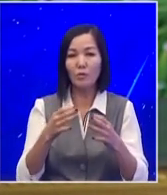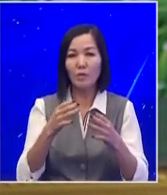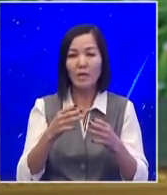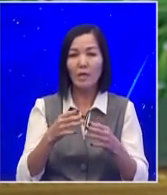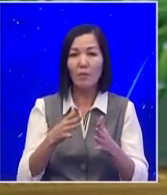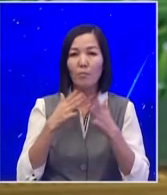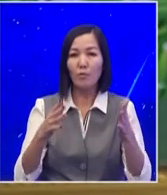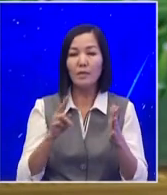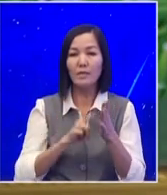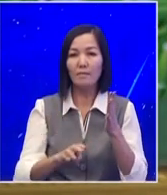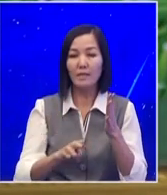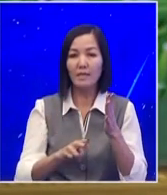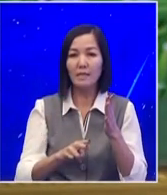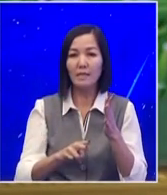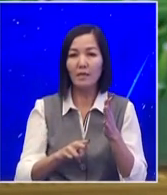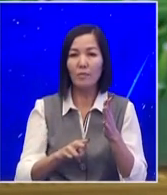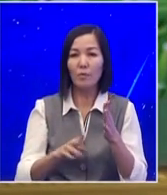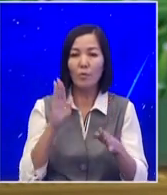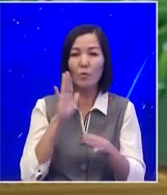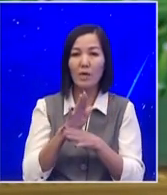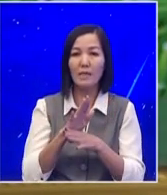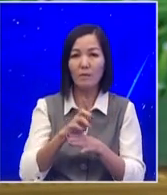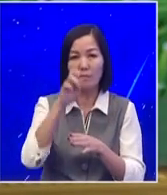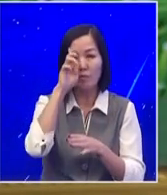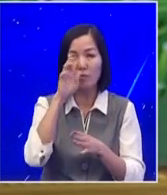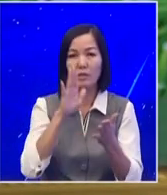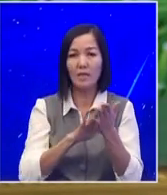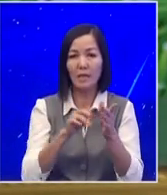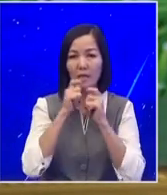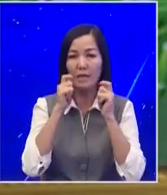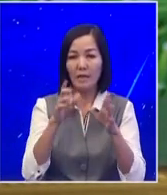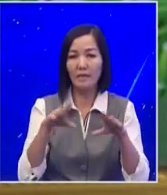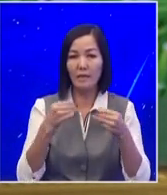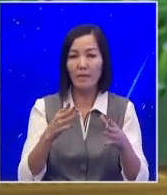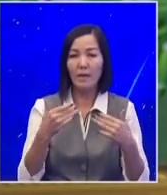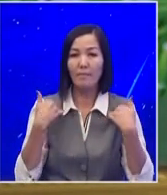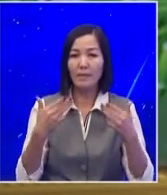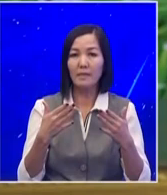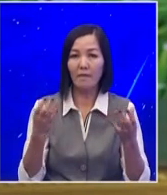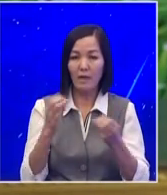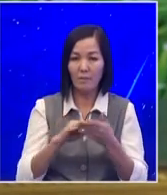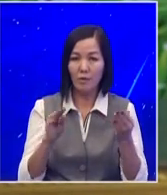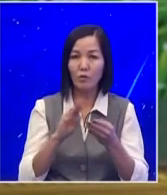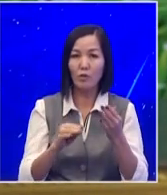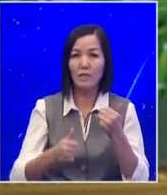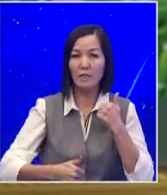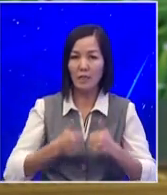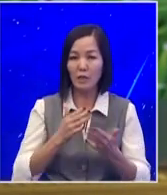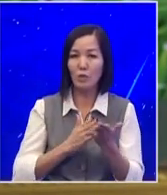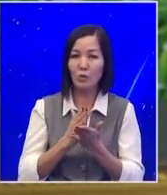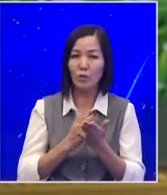70 жителей области указом президента удостоены государственных наград. Пользуясь случаем, поздравляю вас еще раз с заслуженными